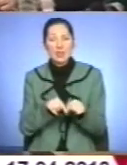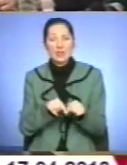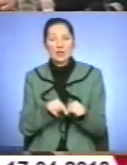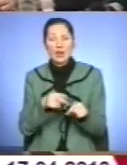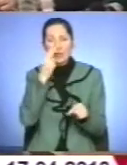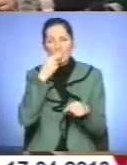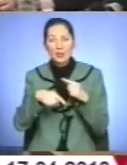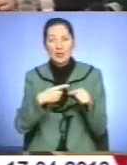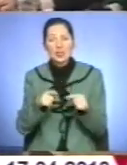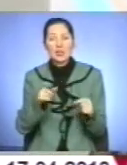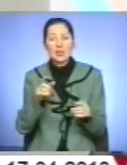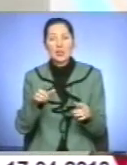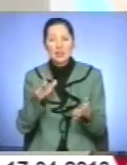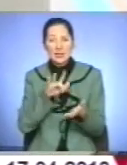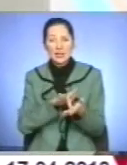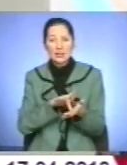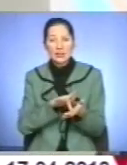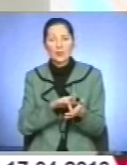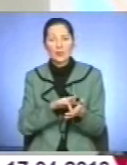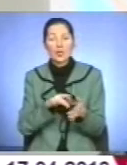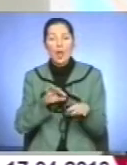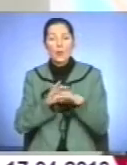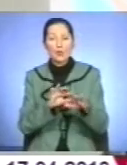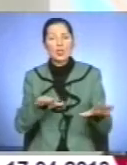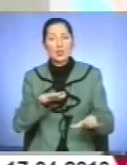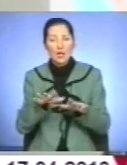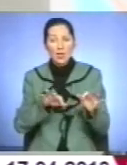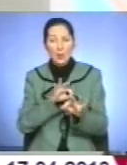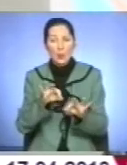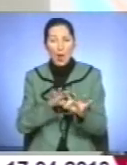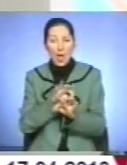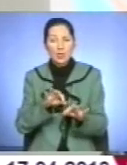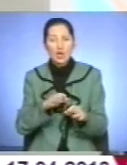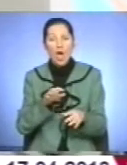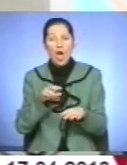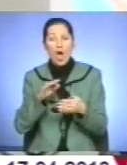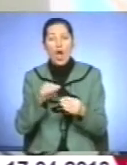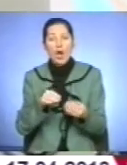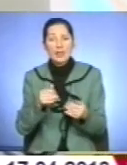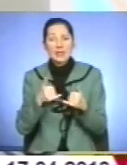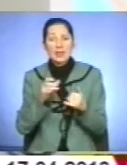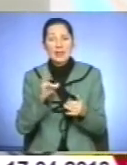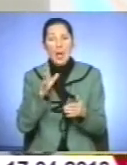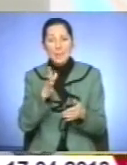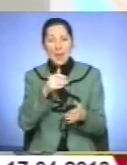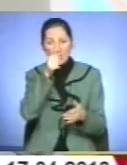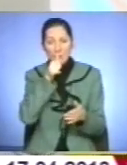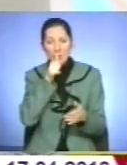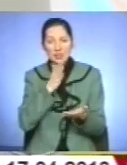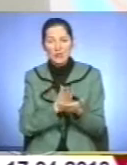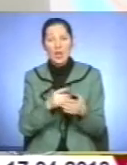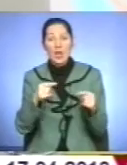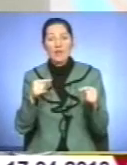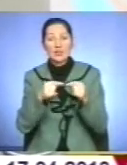проекту проводять тренінги. Проект розрахований на 5 місяців, є визначені групи, різні